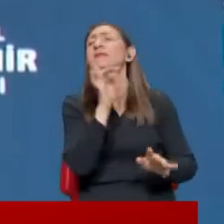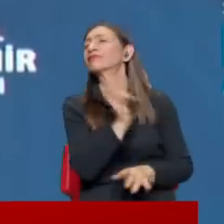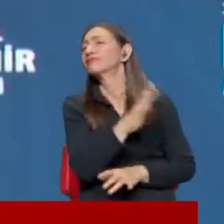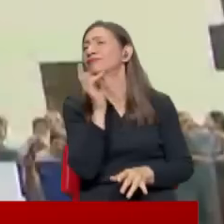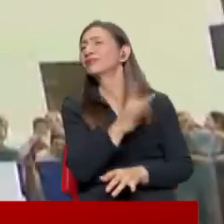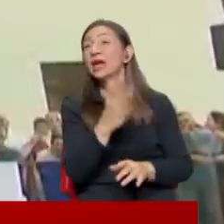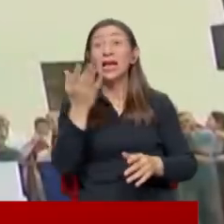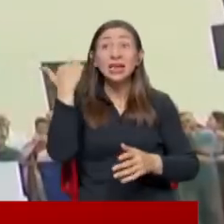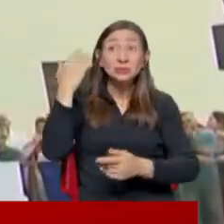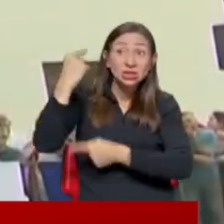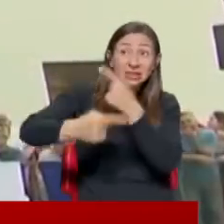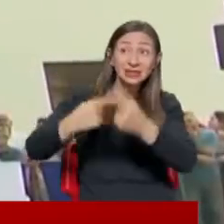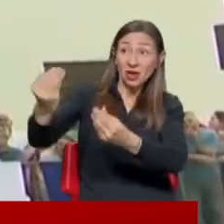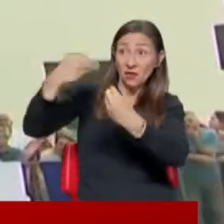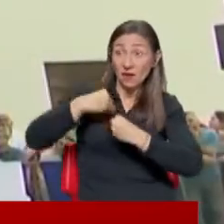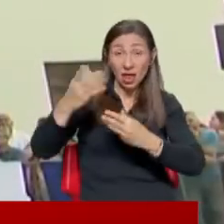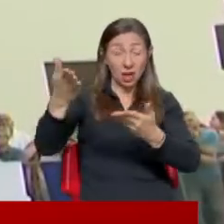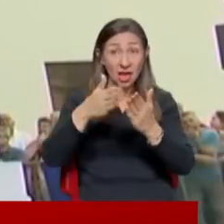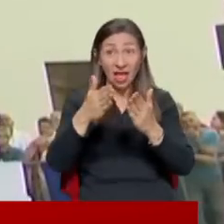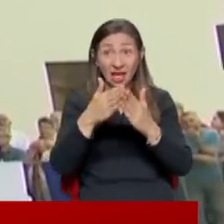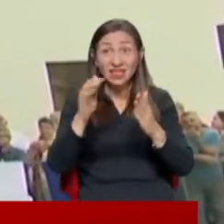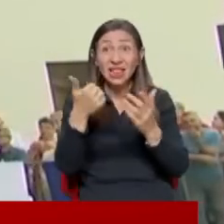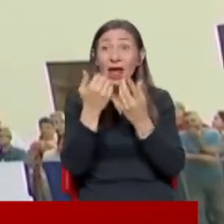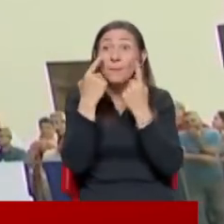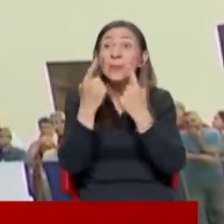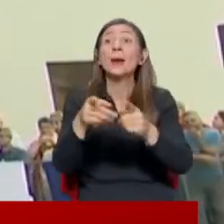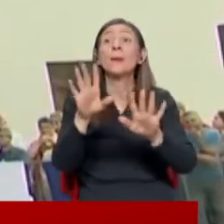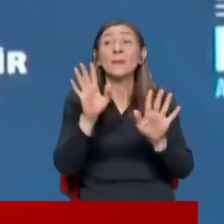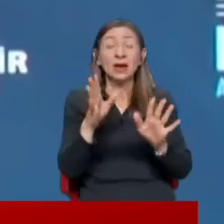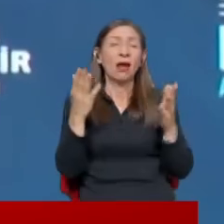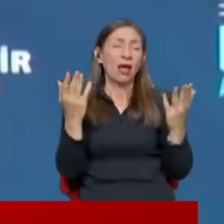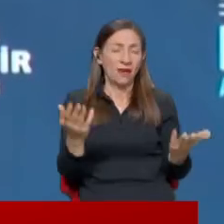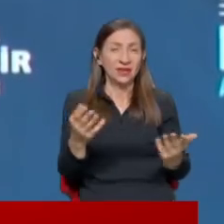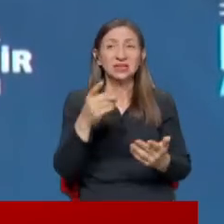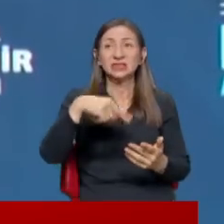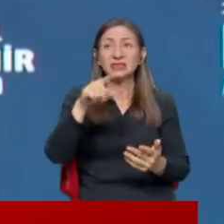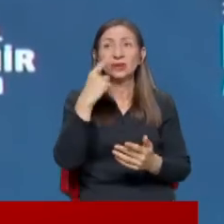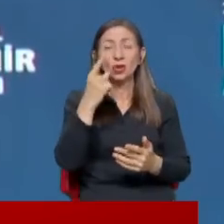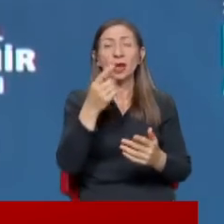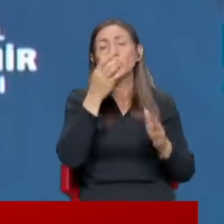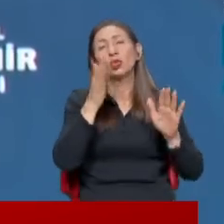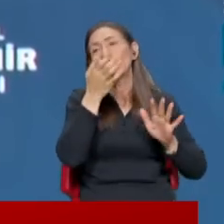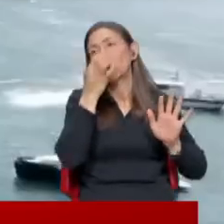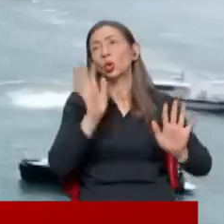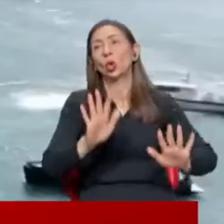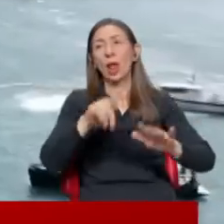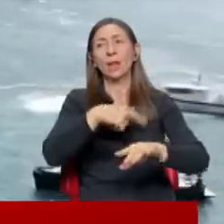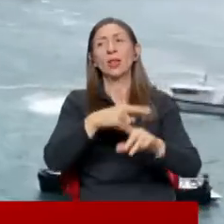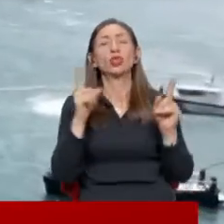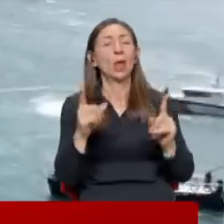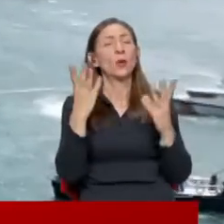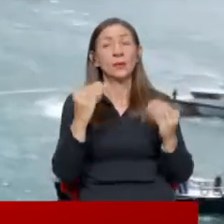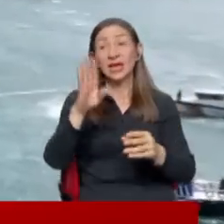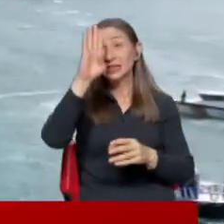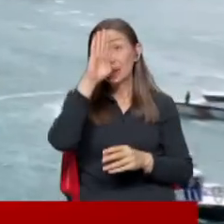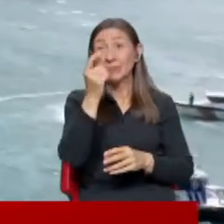bakmadığınız ecdadın bize bıraktığı eserleri hak ettiği değere kavuşturmak, evet, size göre fetret dönemi olabilir.